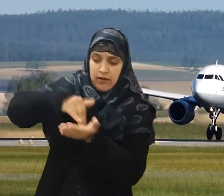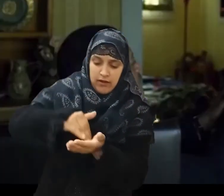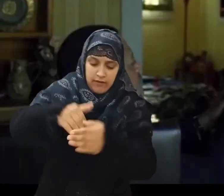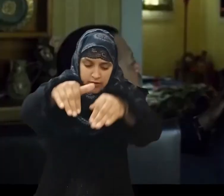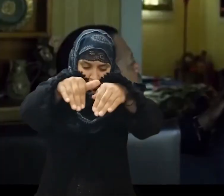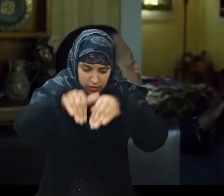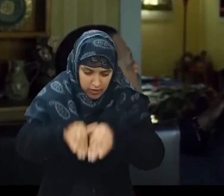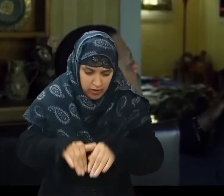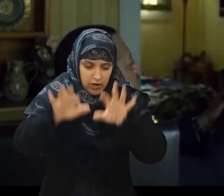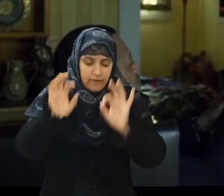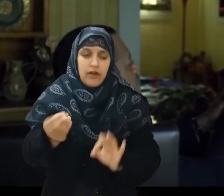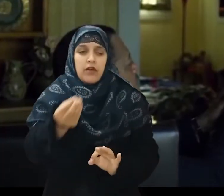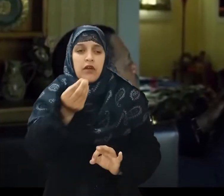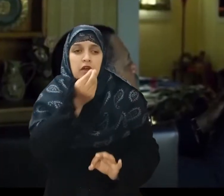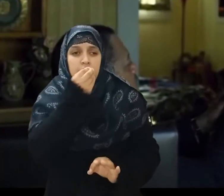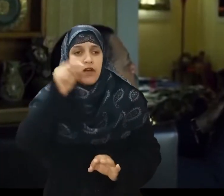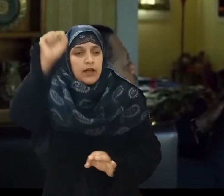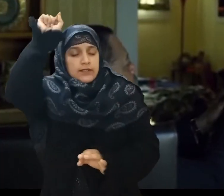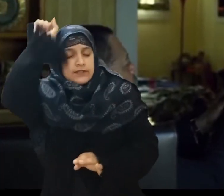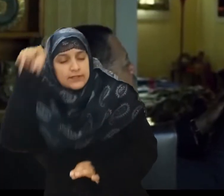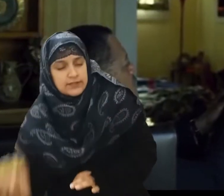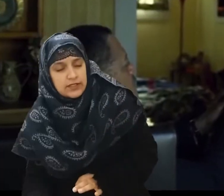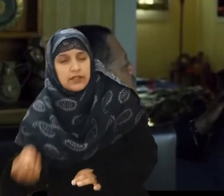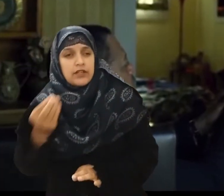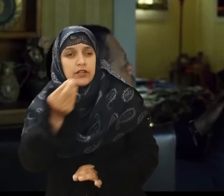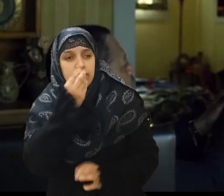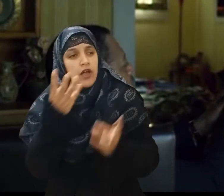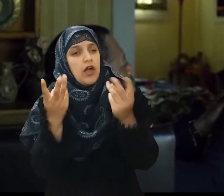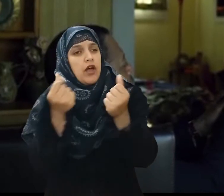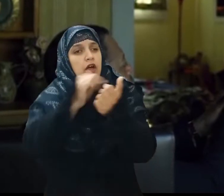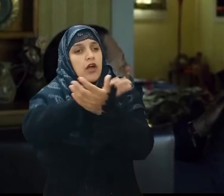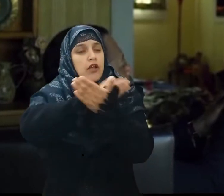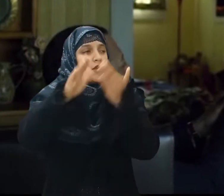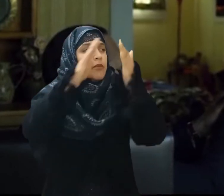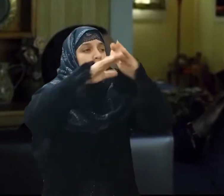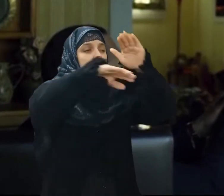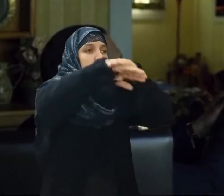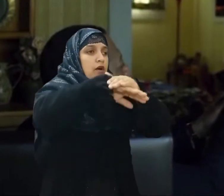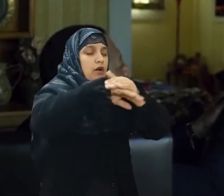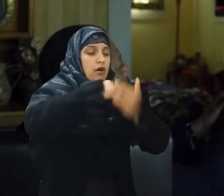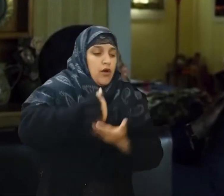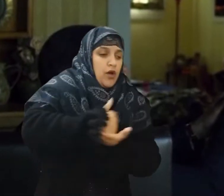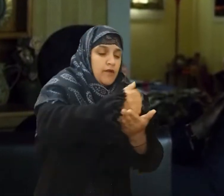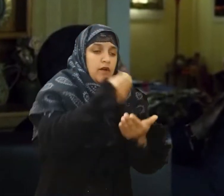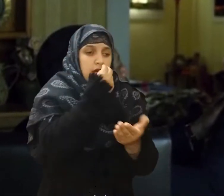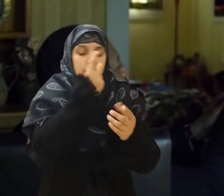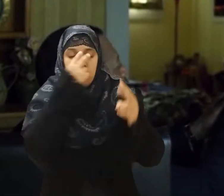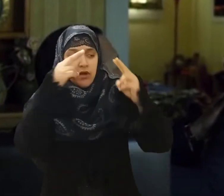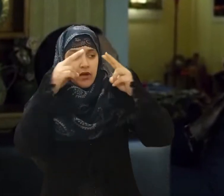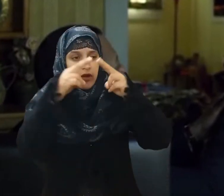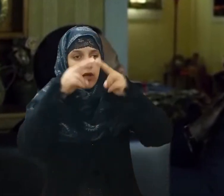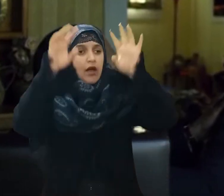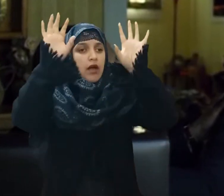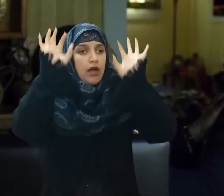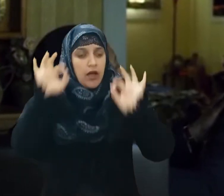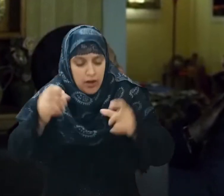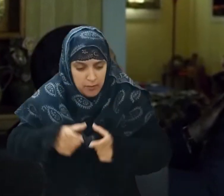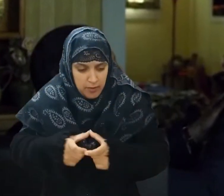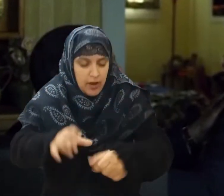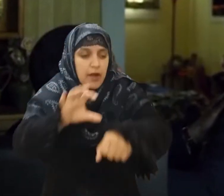ہے۔ یہ ویکسین انسان کے ناک میں ڈالی جاتی ہے اور یہ پھیپھڑوں میں جا کر اس وائرس کا خاتمہ کرتی